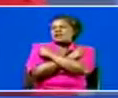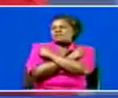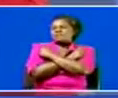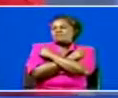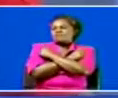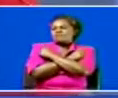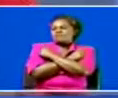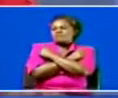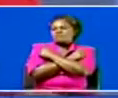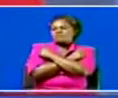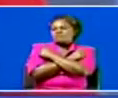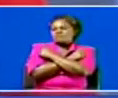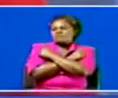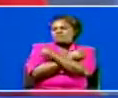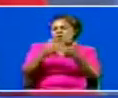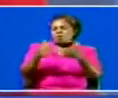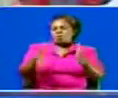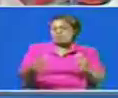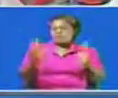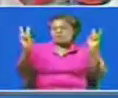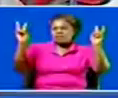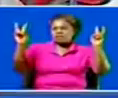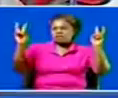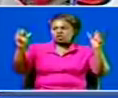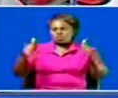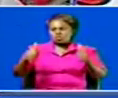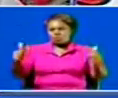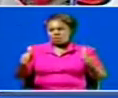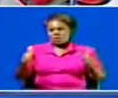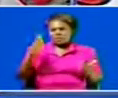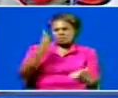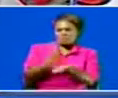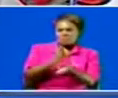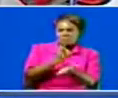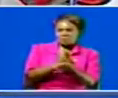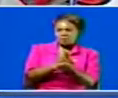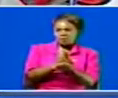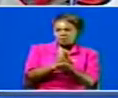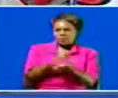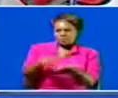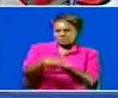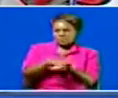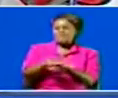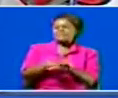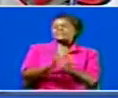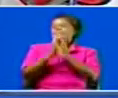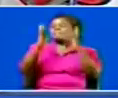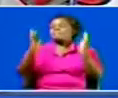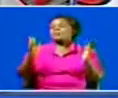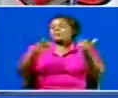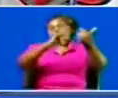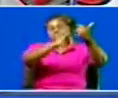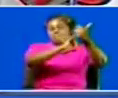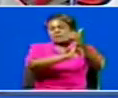usawa. Basi Mwenyezi Mungu hufungua njia. Kwa hiyo swala la kuwekana sawa penye uhakika hapo ni vitu vya msingi vile sana katika